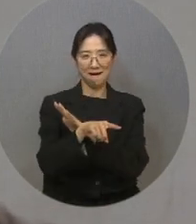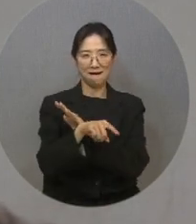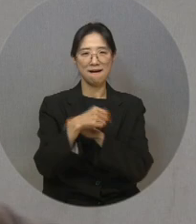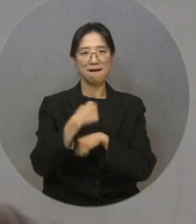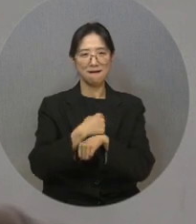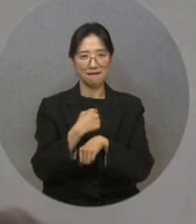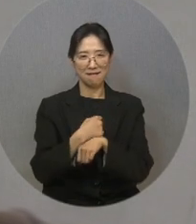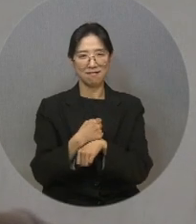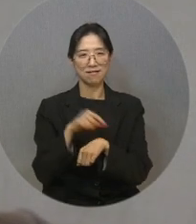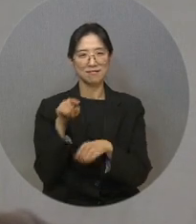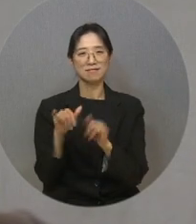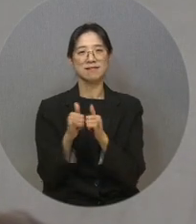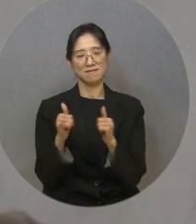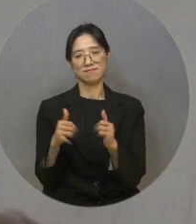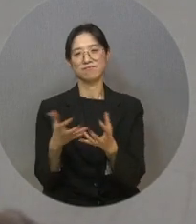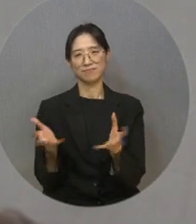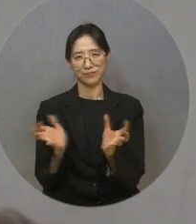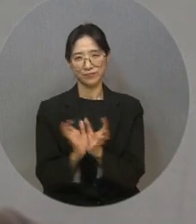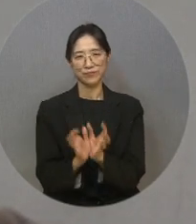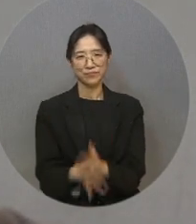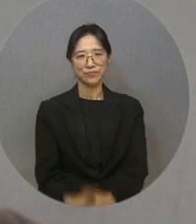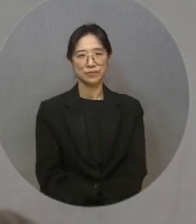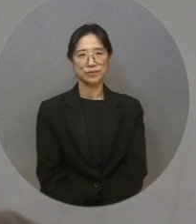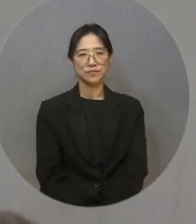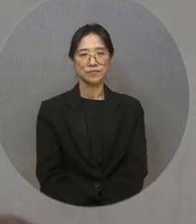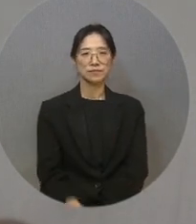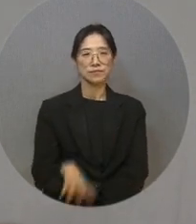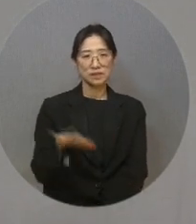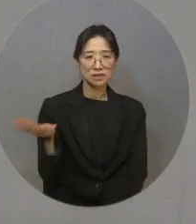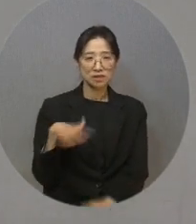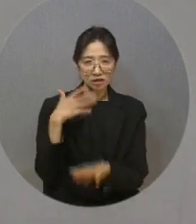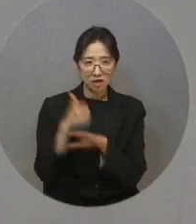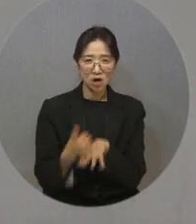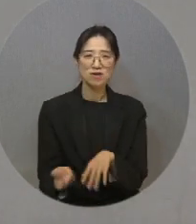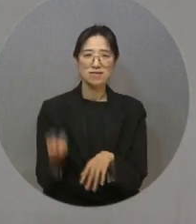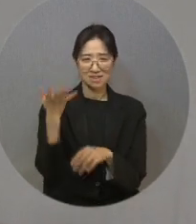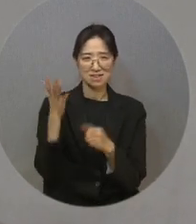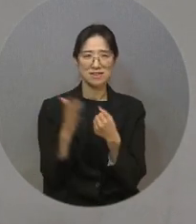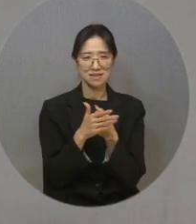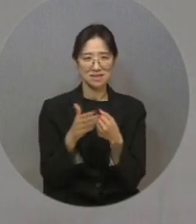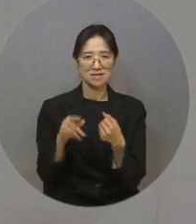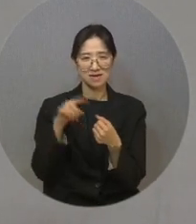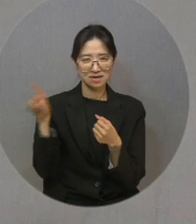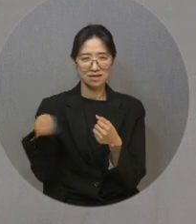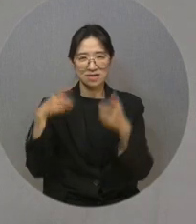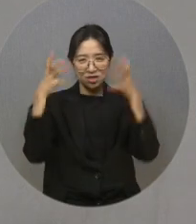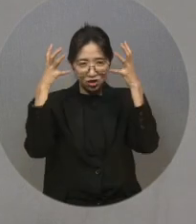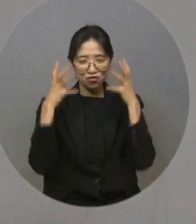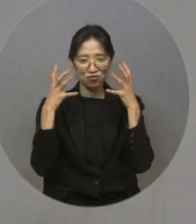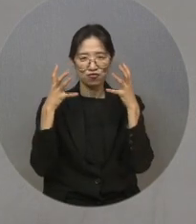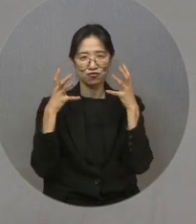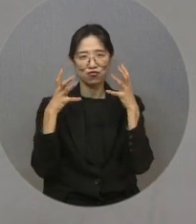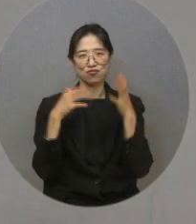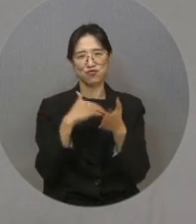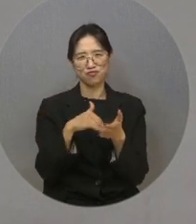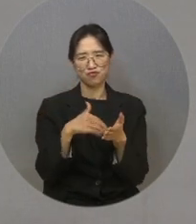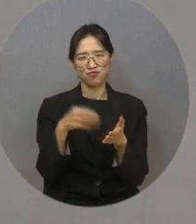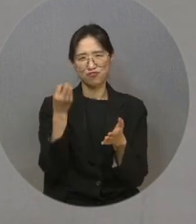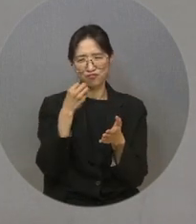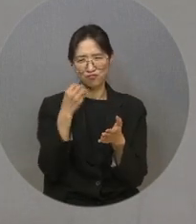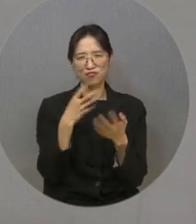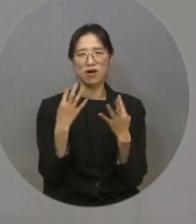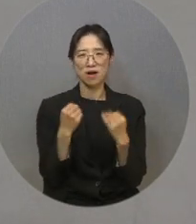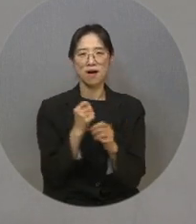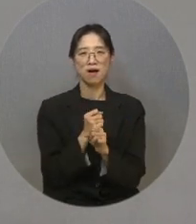속에서 정한 논자들이 생기기 시작하는 거예요. 그들이 결국은 승리했기 때문에 그들의 투구를 수백 개를